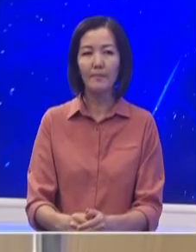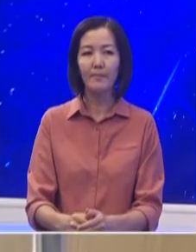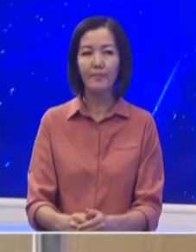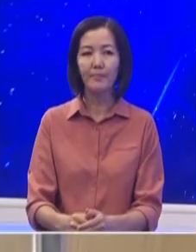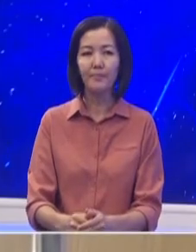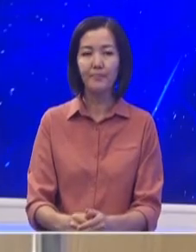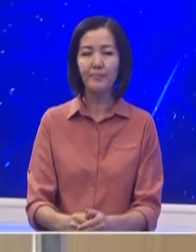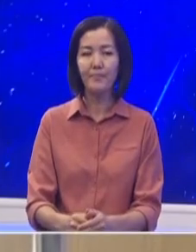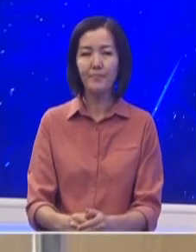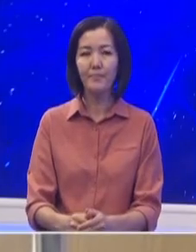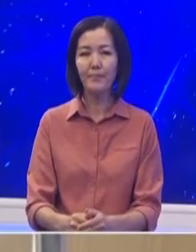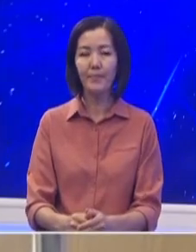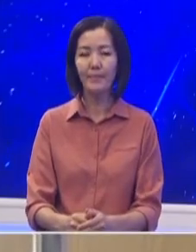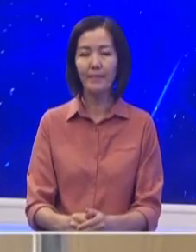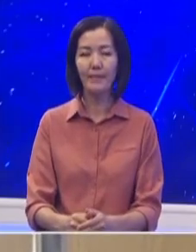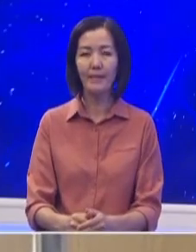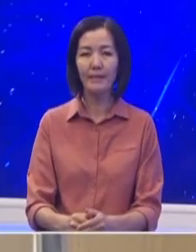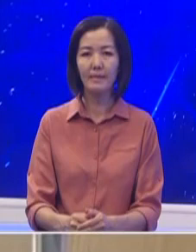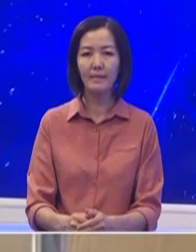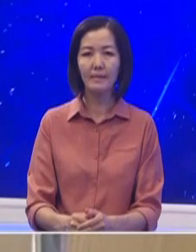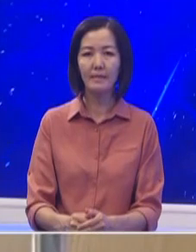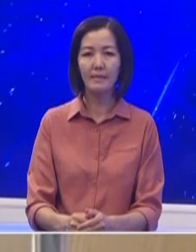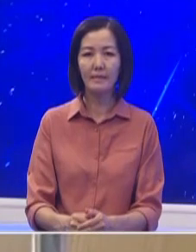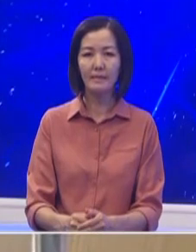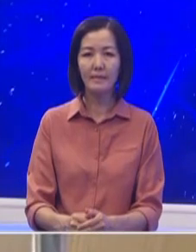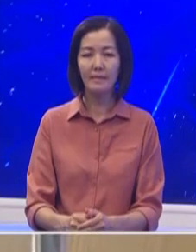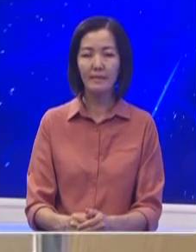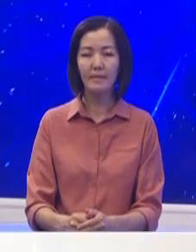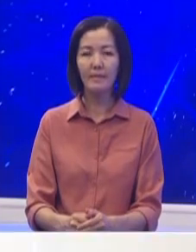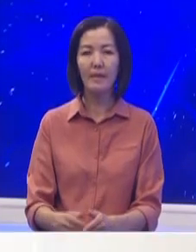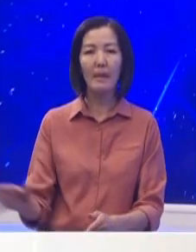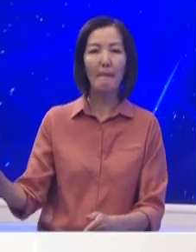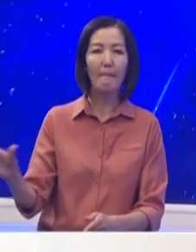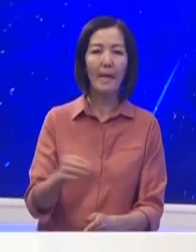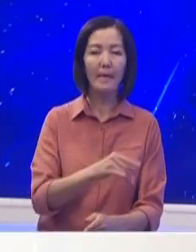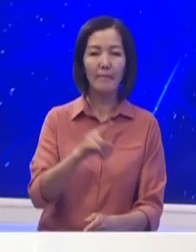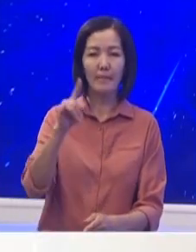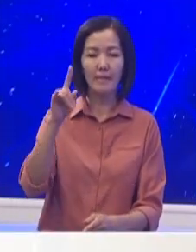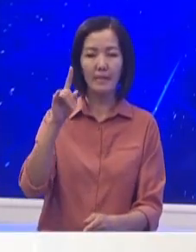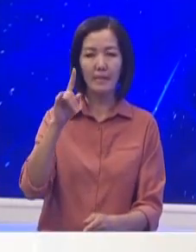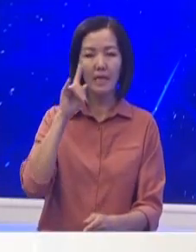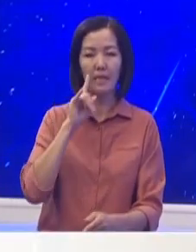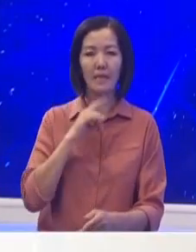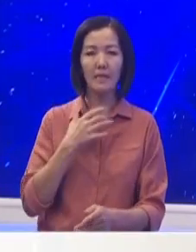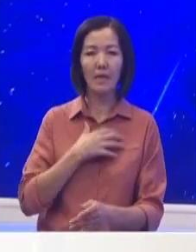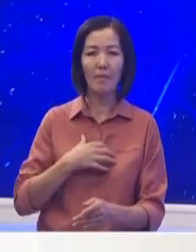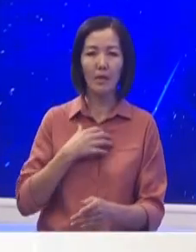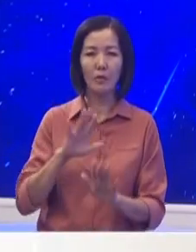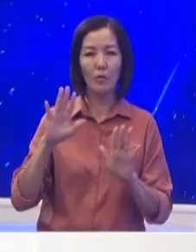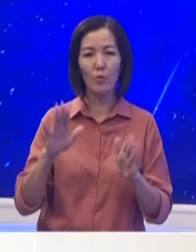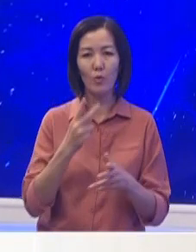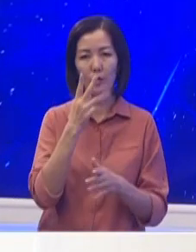Сегодня мы являемся свидетелями, пожалуй, важнейшего политического события года. Біз бәріміз жылдың ең маңызды оқиғасына куә болдық.